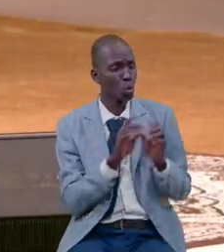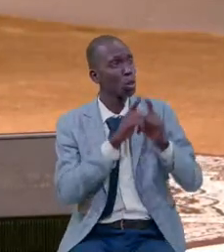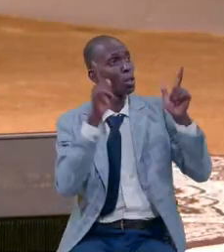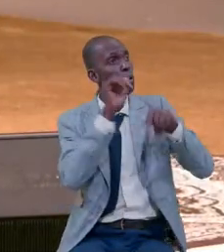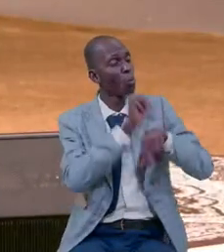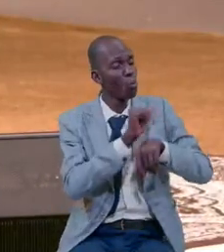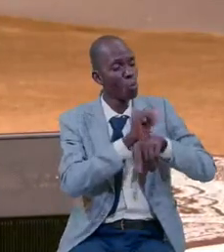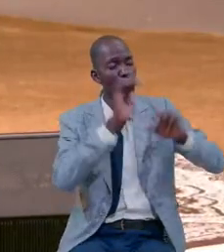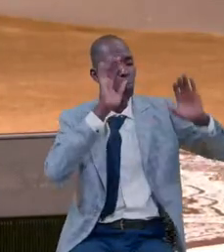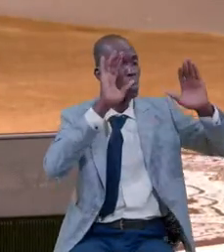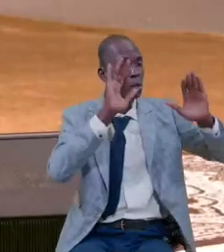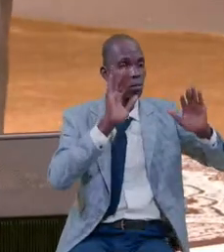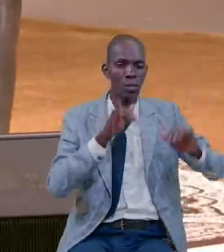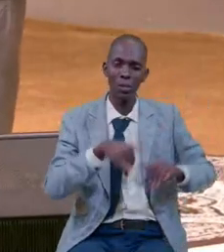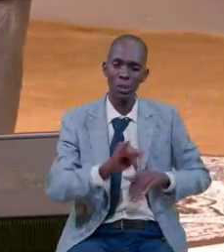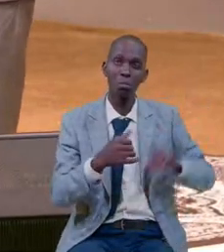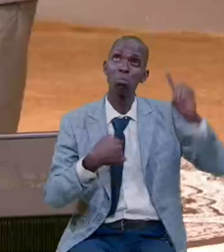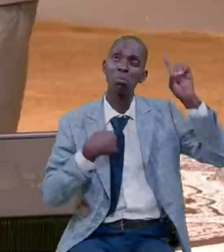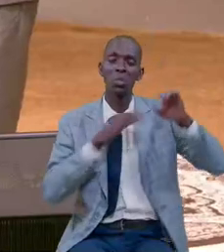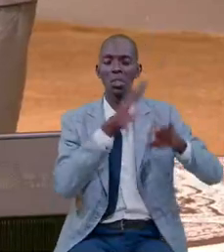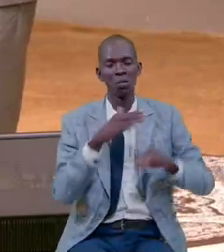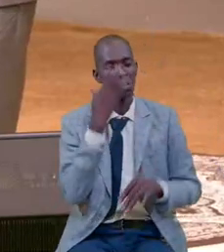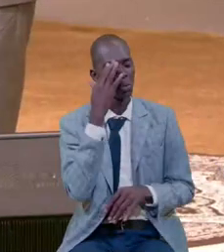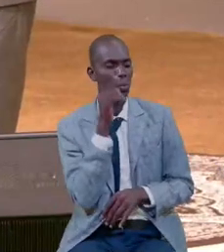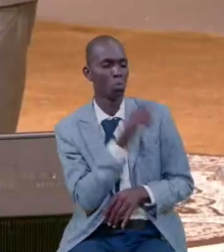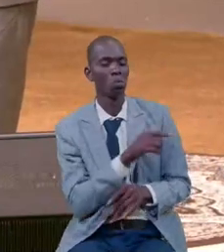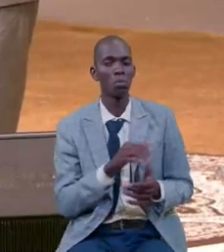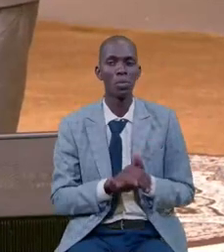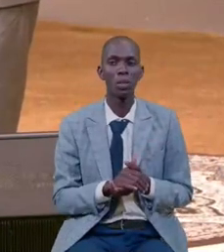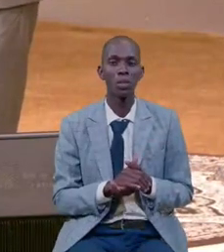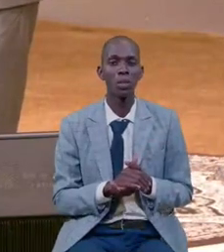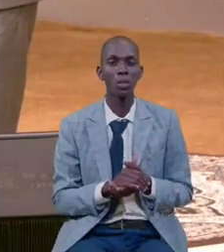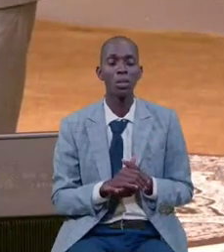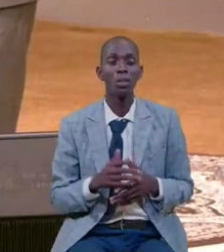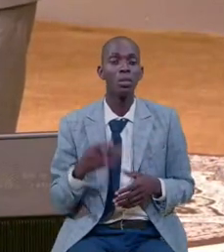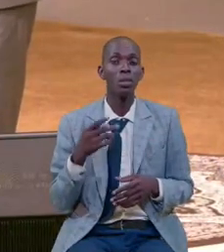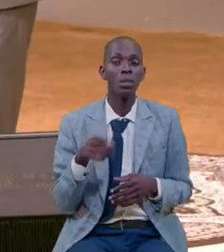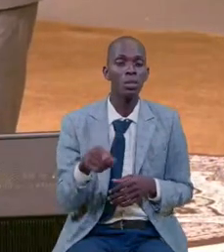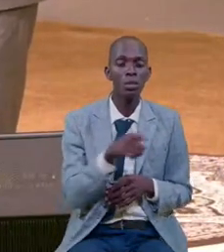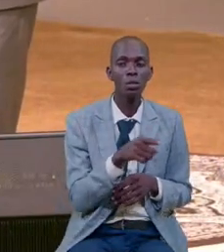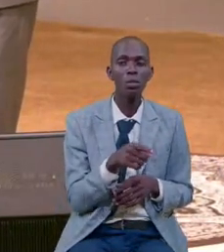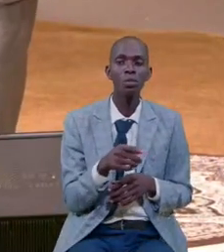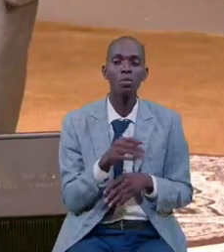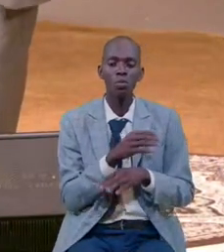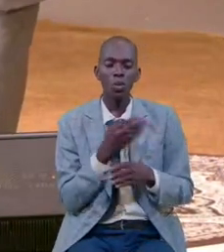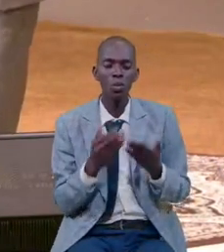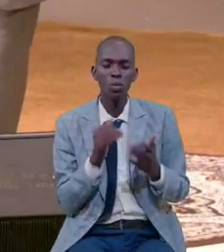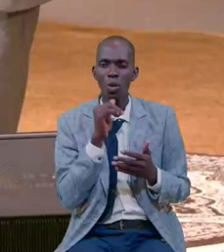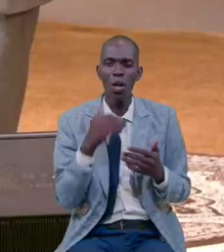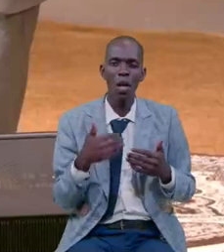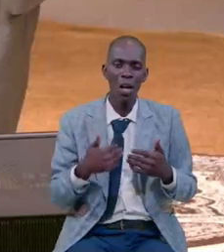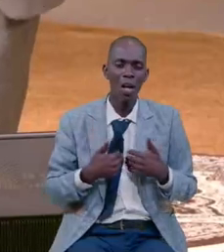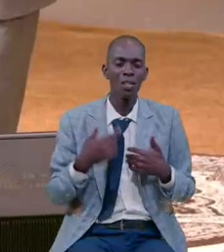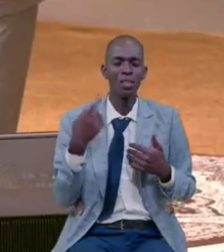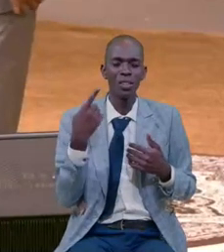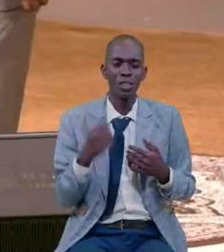œuvres, je ne vous ai jamais connus. Ils n'avaient pas le fruit qui montre que